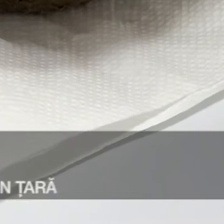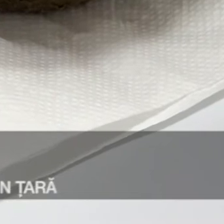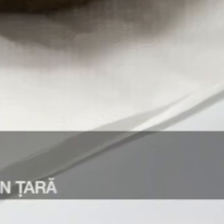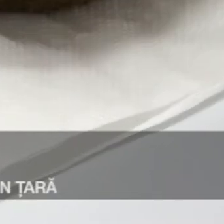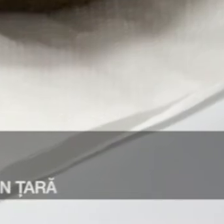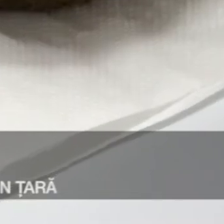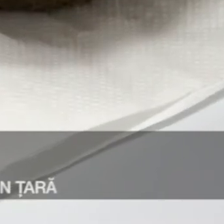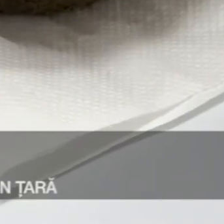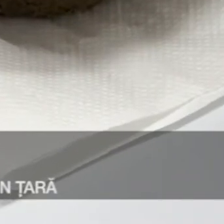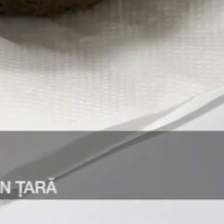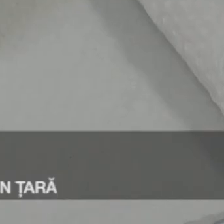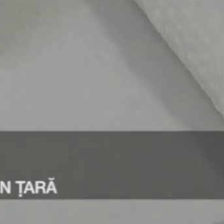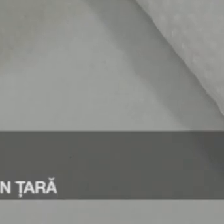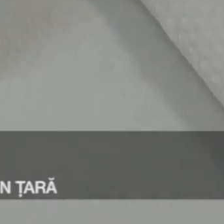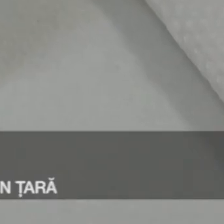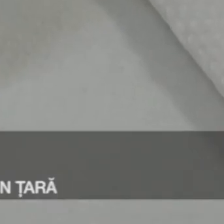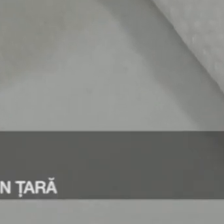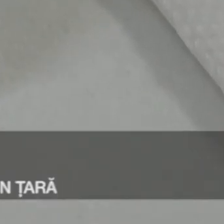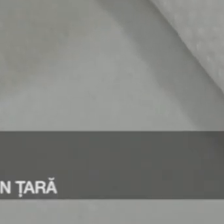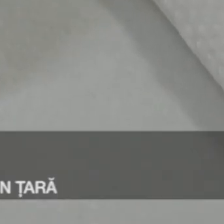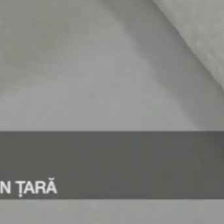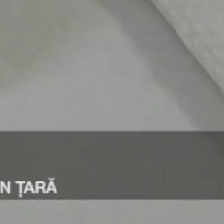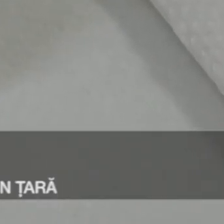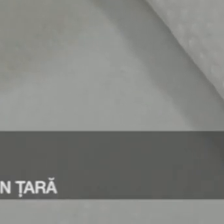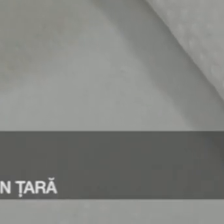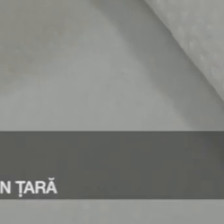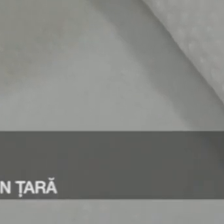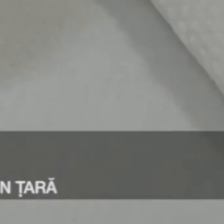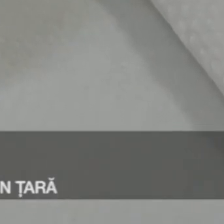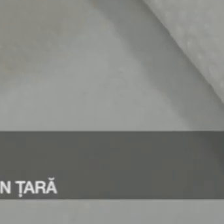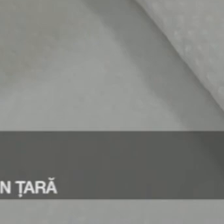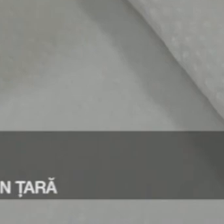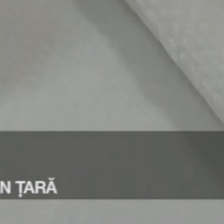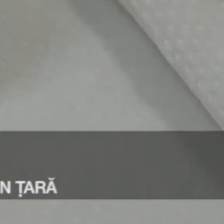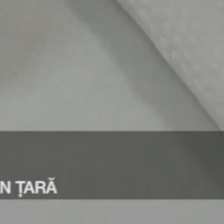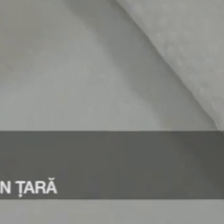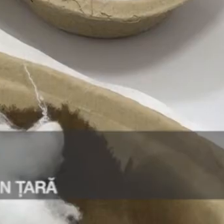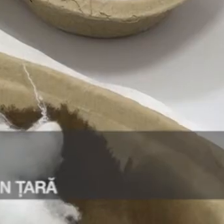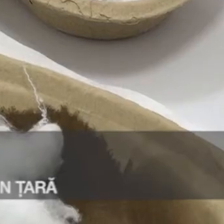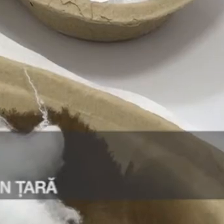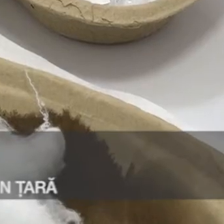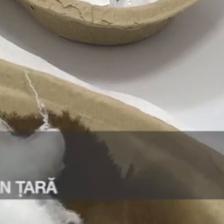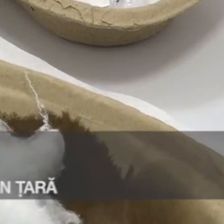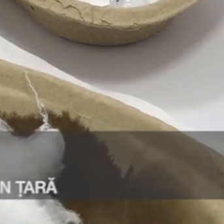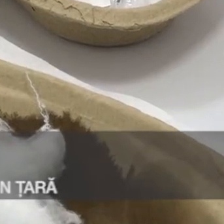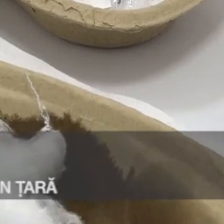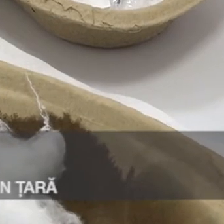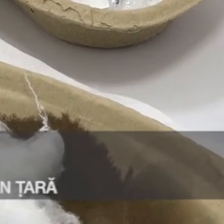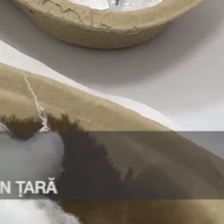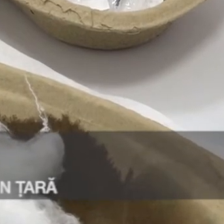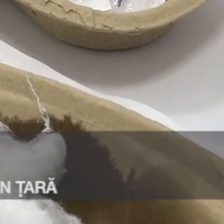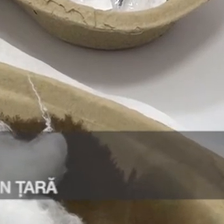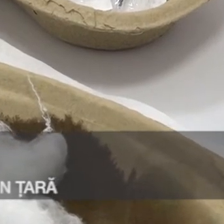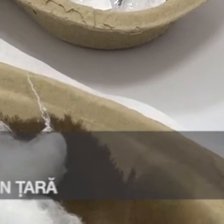schema completă cu cele două doze. Făcut o evaluare a ratei de acoperire vaccinală la nivelul județelor, pot să vă spun că